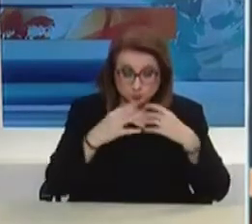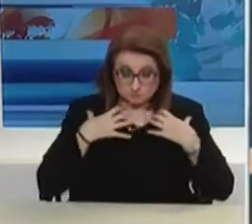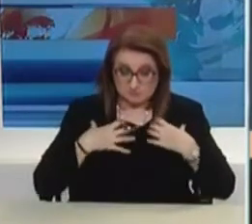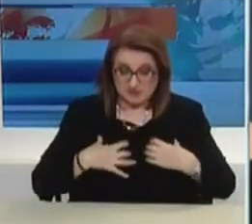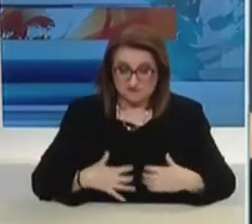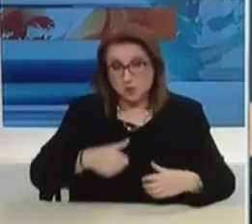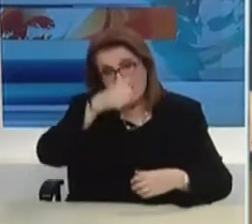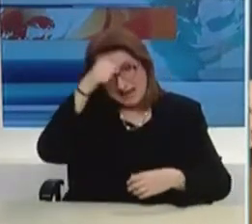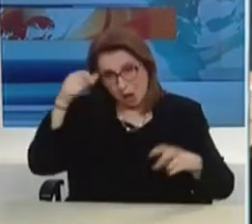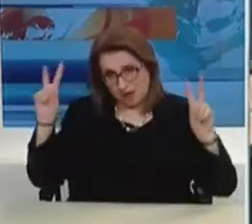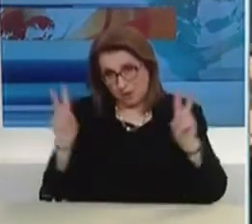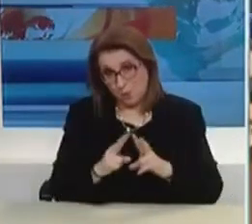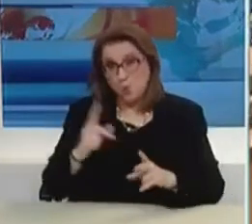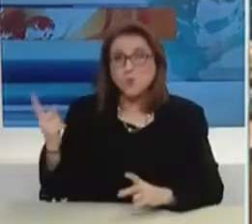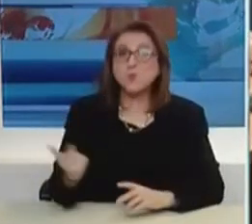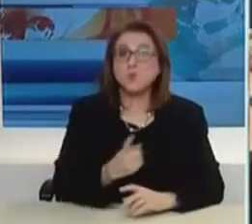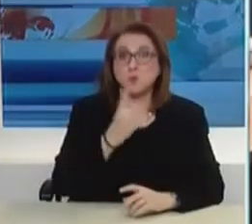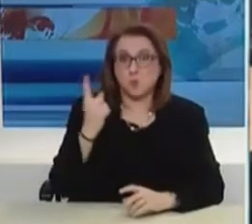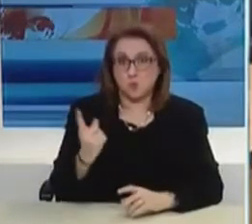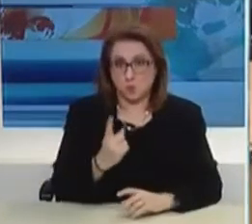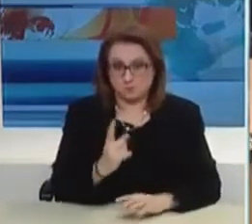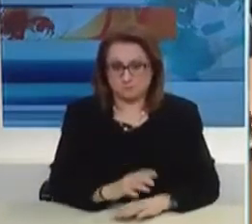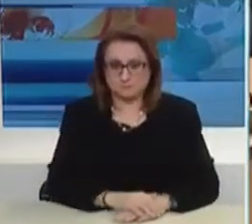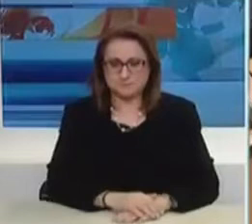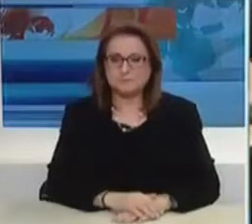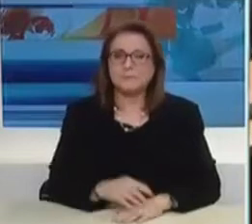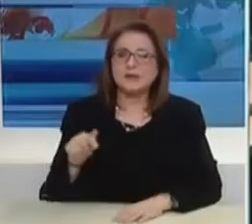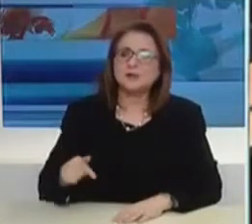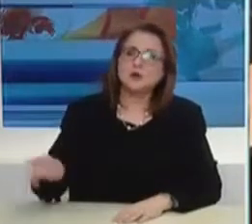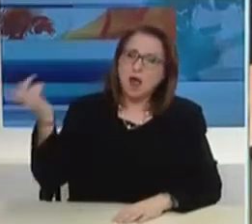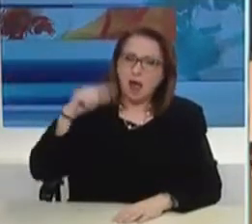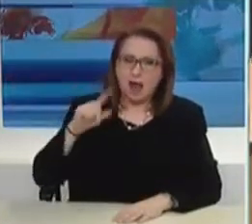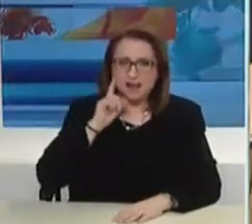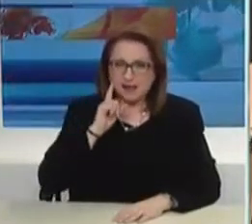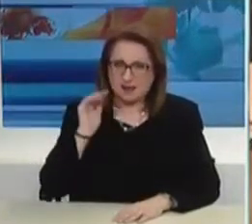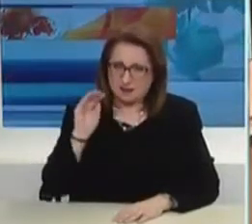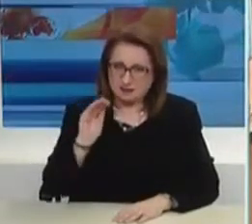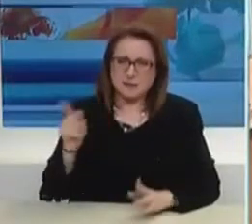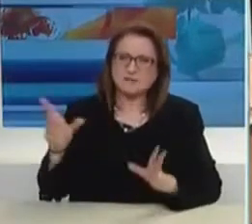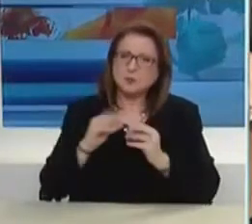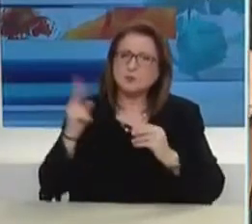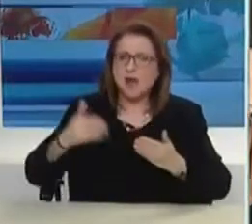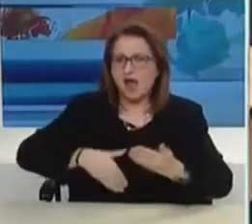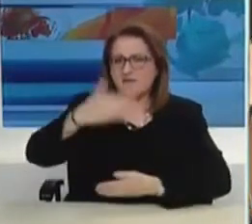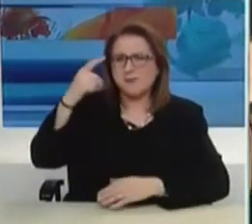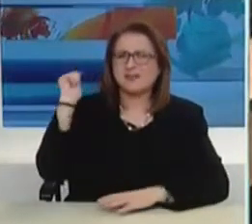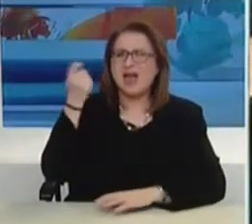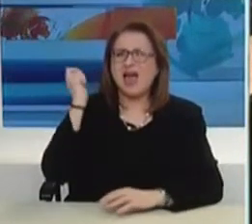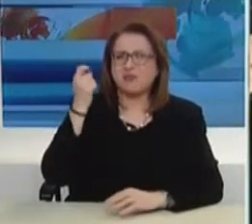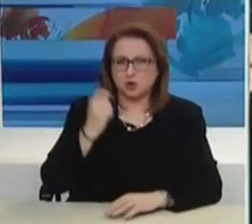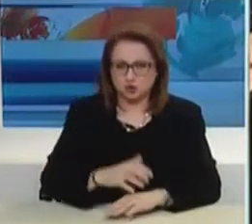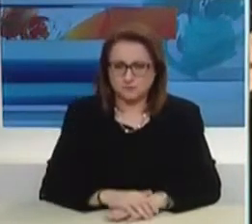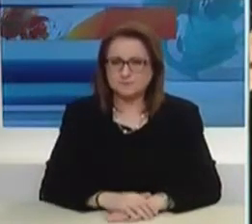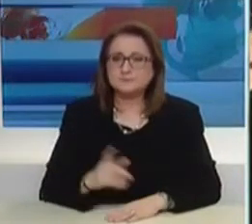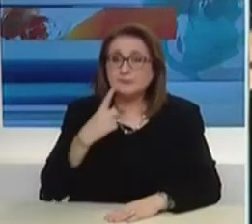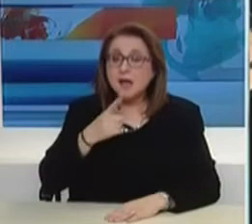Επόμενη ερώτηση από την κυρία Ευθυμιάδου, την εφημερίδα Έθνος και το Health Report. Κύριε Χαρδαλιά, στην περίπτωση που υπάρξει μεγάλη διασπορά του κορονοϊού